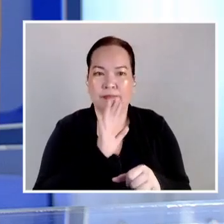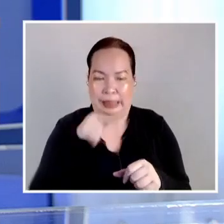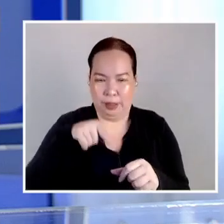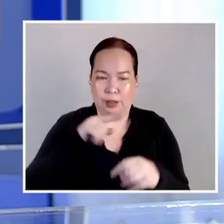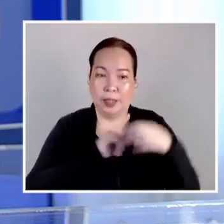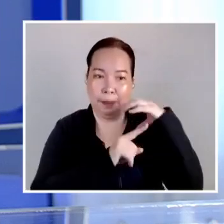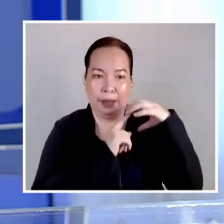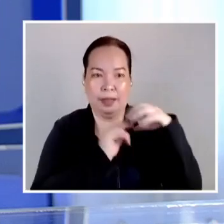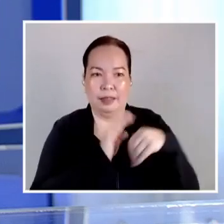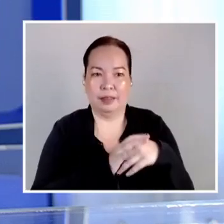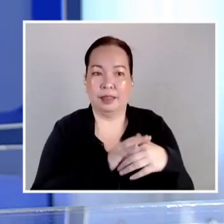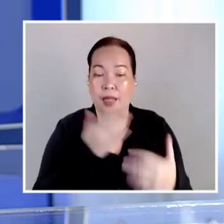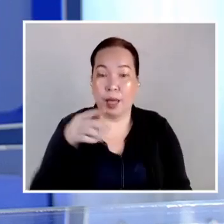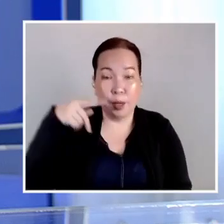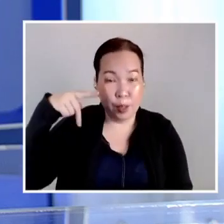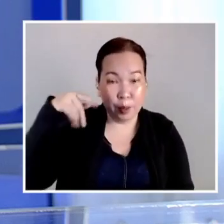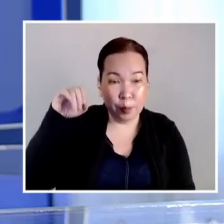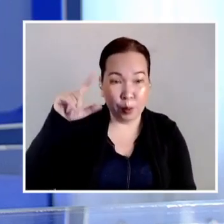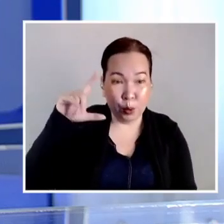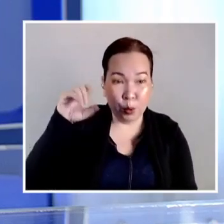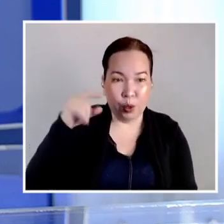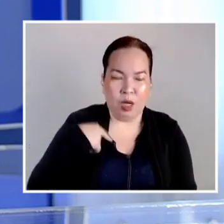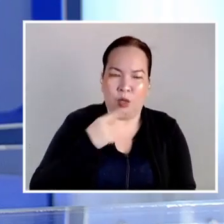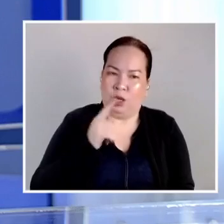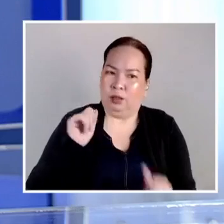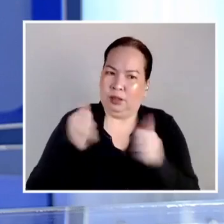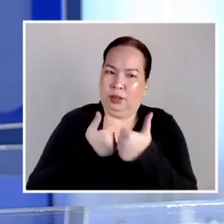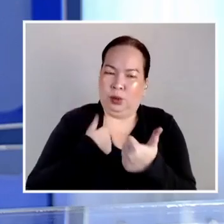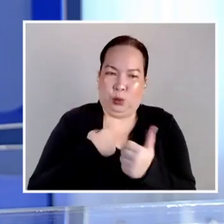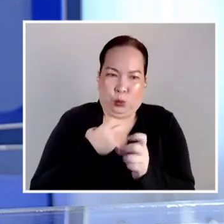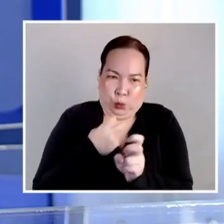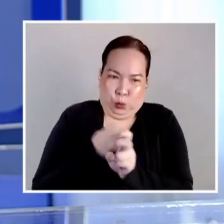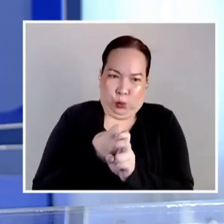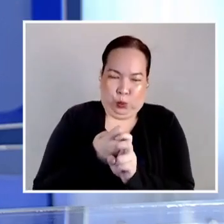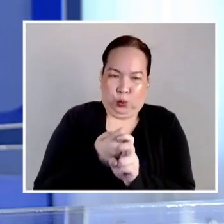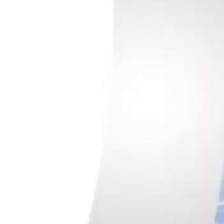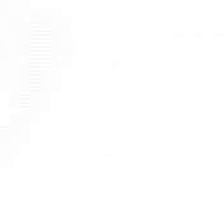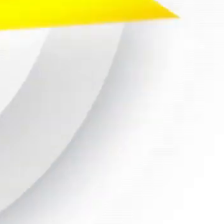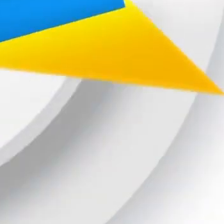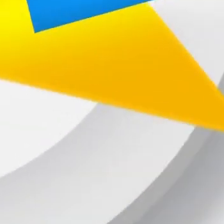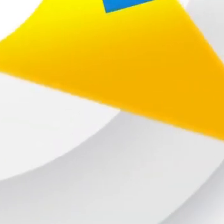hamon sa malalim niyang karakter. Nagpapatrol, Ganiel Krishnan.